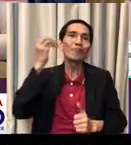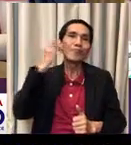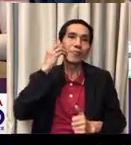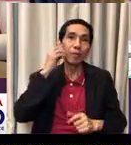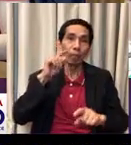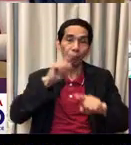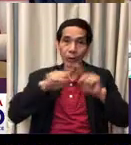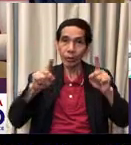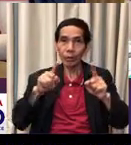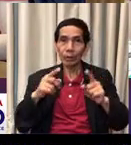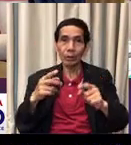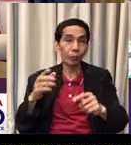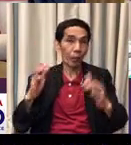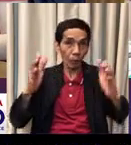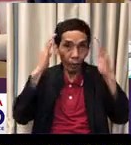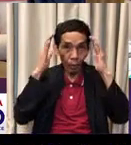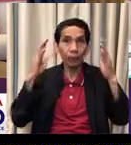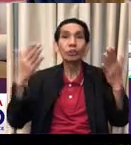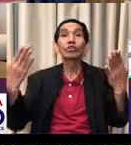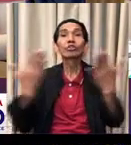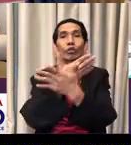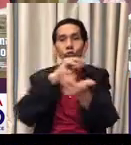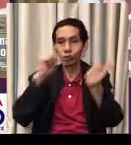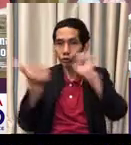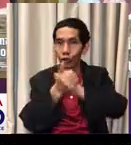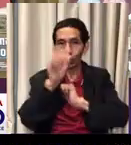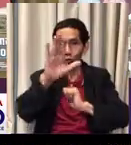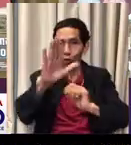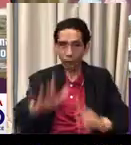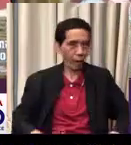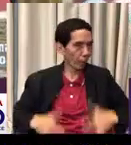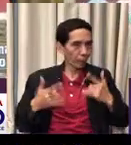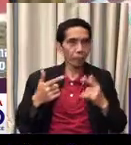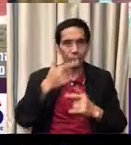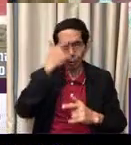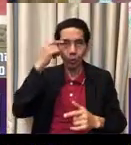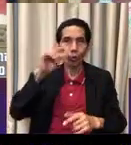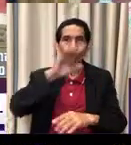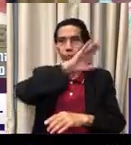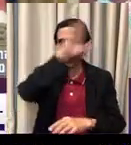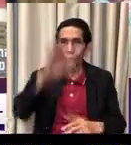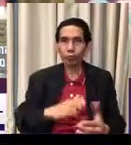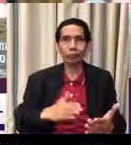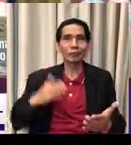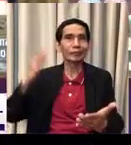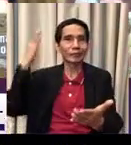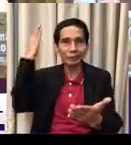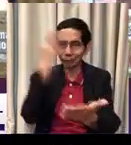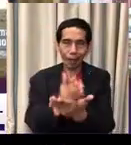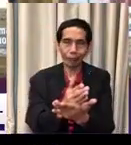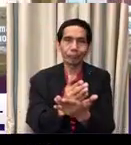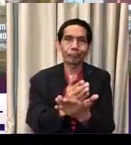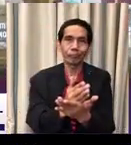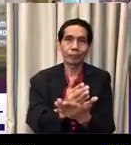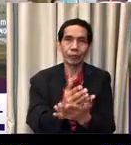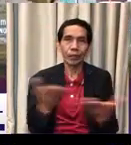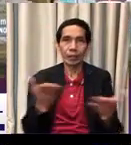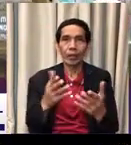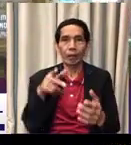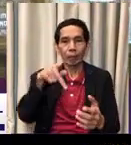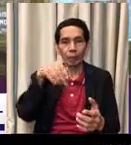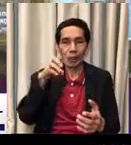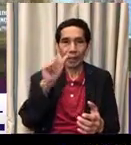Kung hindi man, kung makikinig kayo, magbagong buhay na kayo. Dahil hindi namin kayo titigilan. Andito